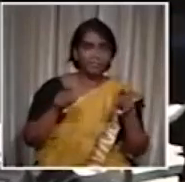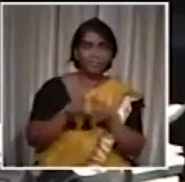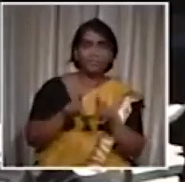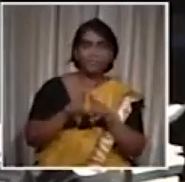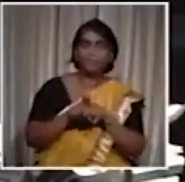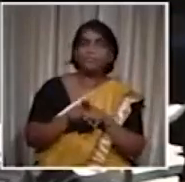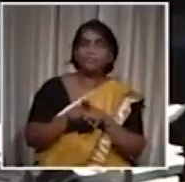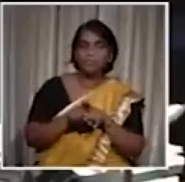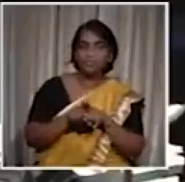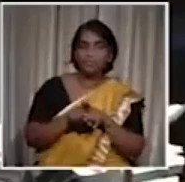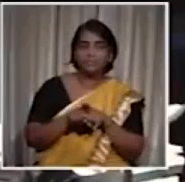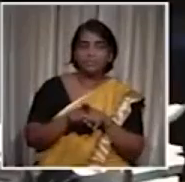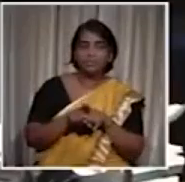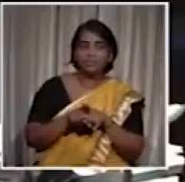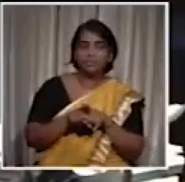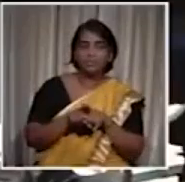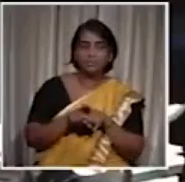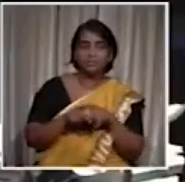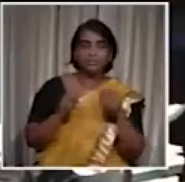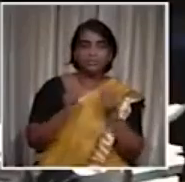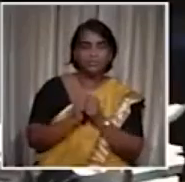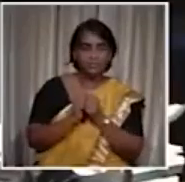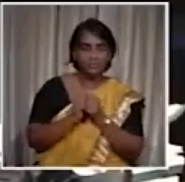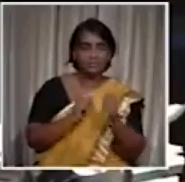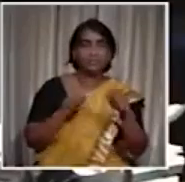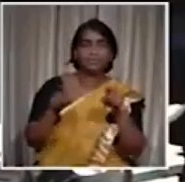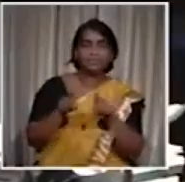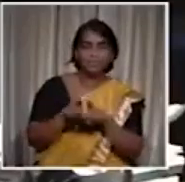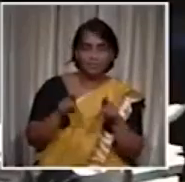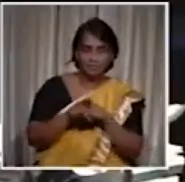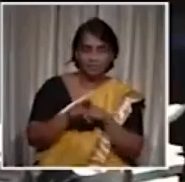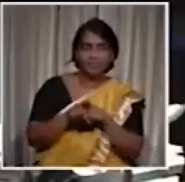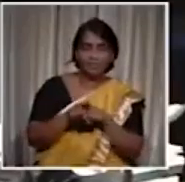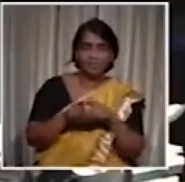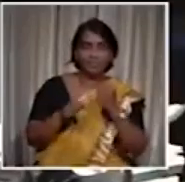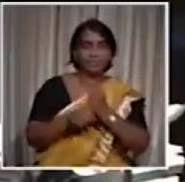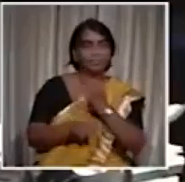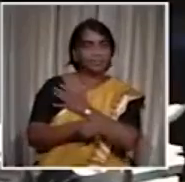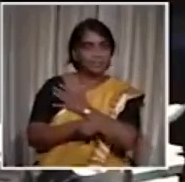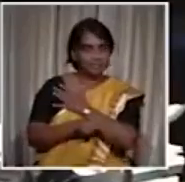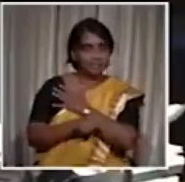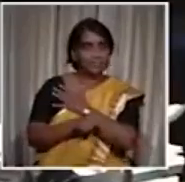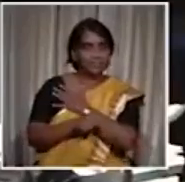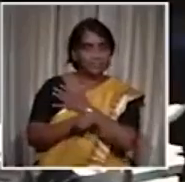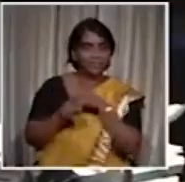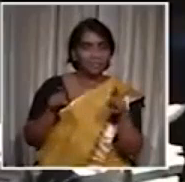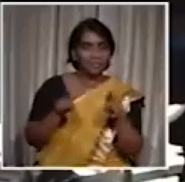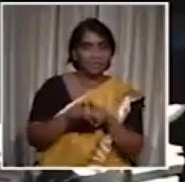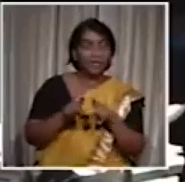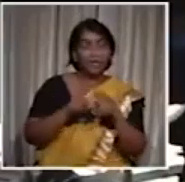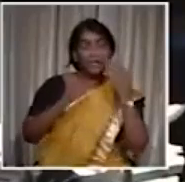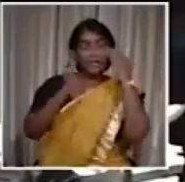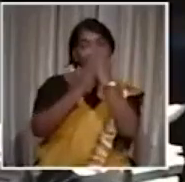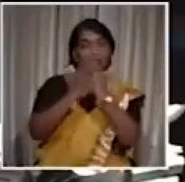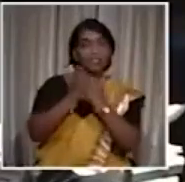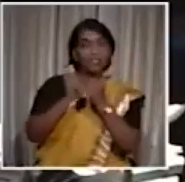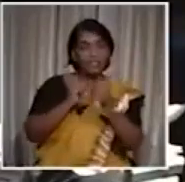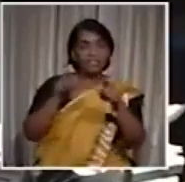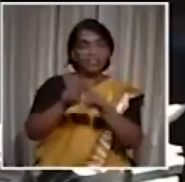තමන්ගේ උපදේශකවරු පත් කරගන්න එකට මම පක්ෂපාතී. මම හිතනවා ගෝඨාභය රාජපක්ෂ මහත්මයා වරද්ද ගත්ත තැන තමයි වැරදි උපදේශකවරු